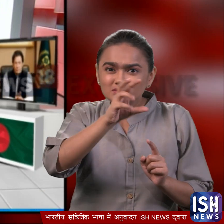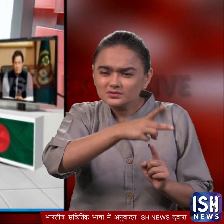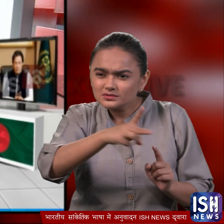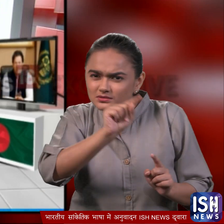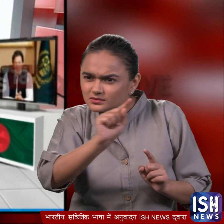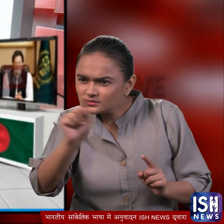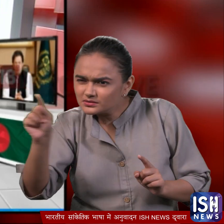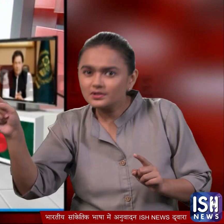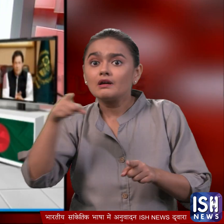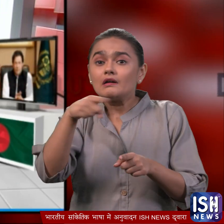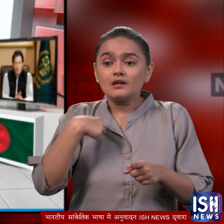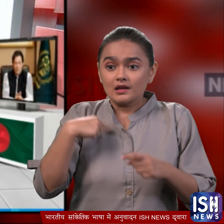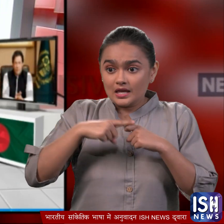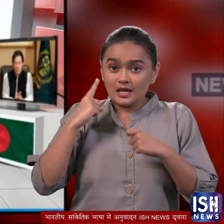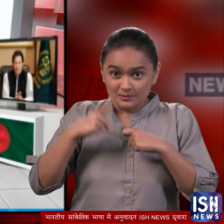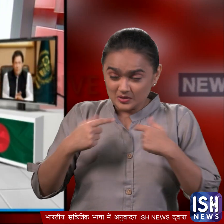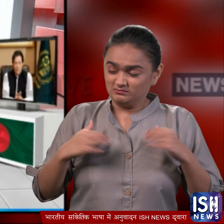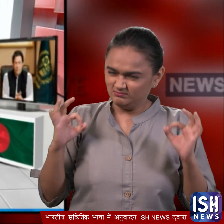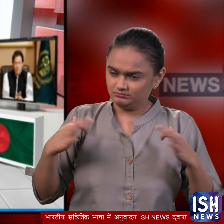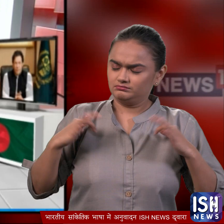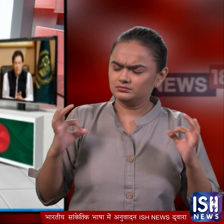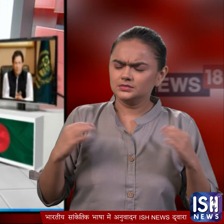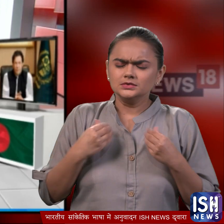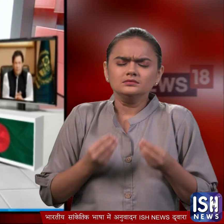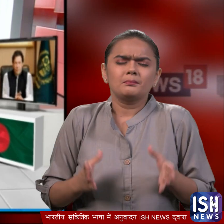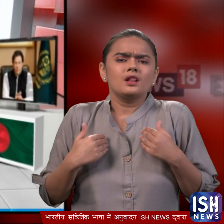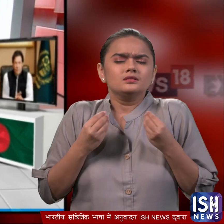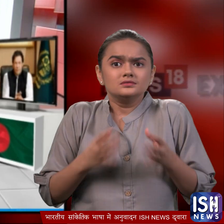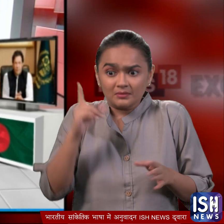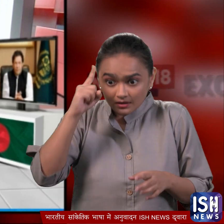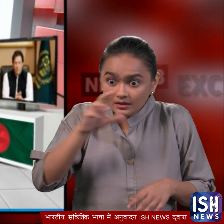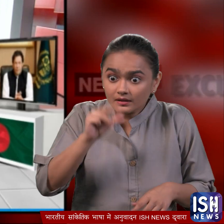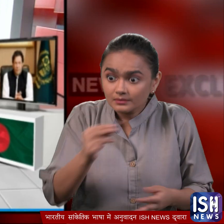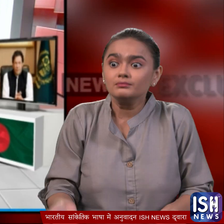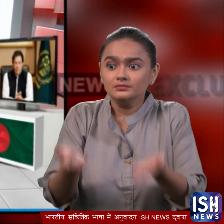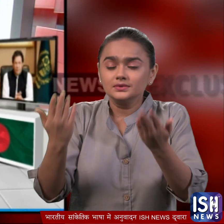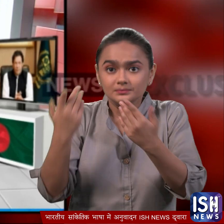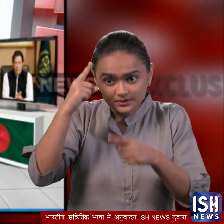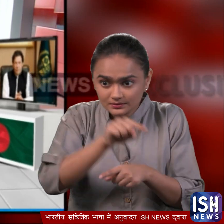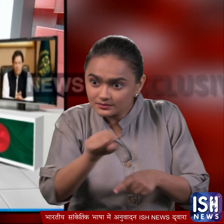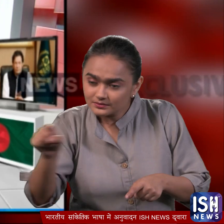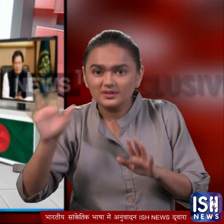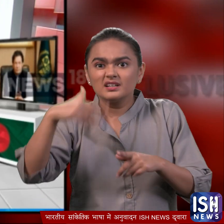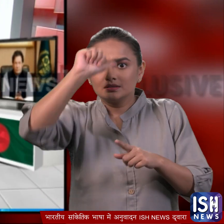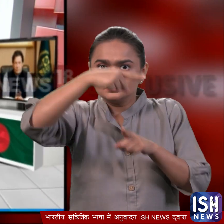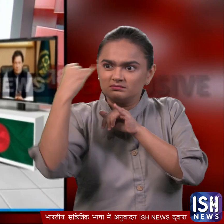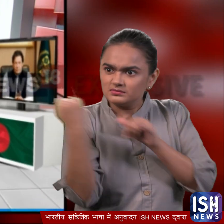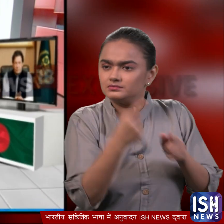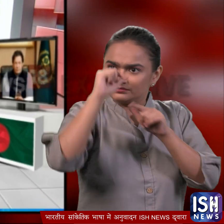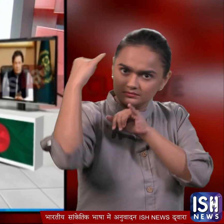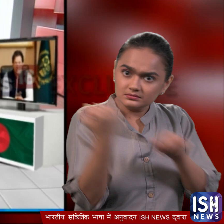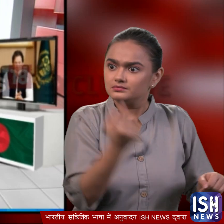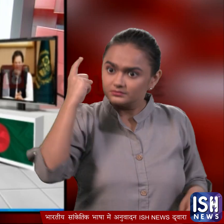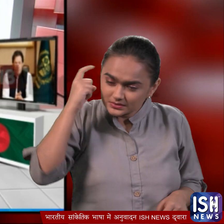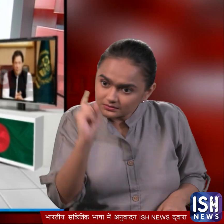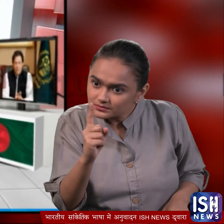जिनके जरिए बांग्लादेश के लोगों के बीच इमरान खान को इस तरह पेश किया जाएगा जैसे वो बेहद सौम्य नेता हैं। साथ ही उनके राजनीतिक और धार्मिक एजेंडे को